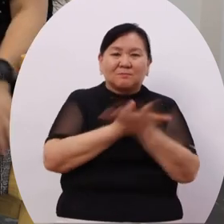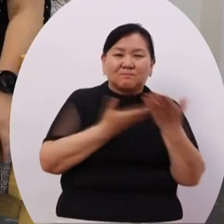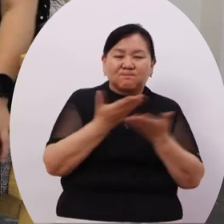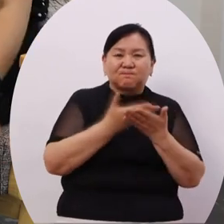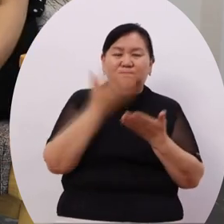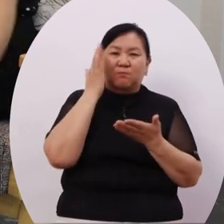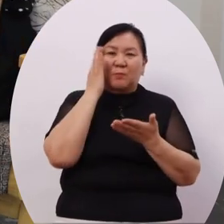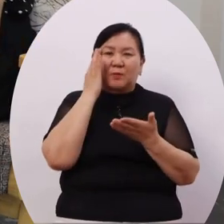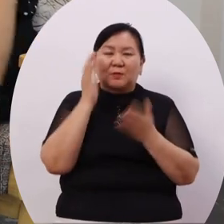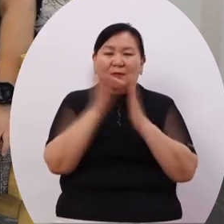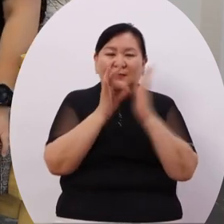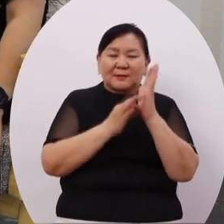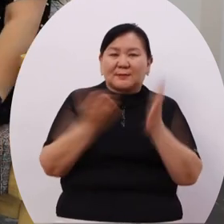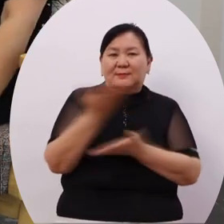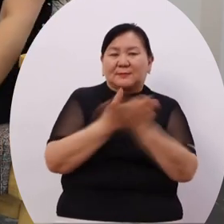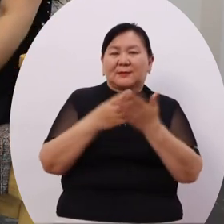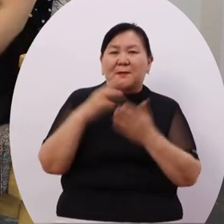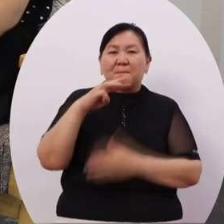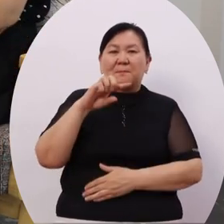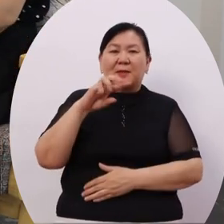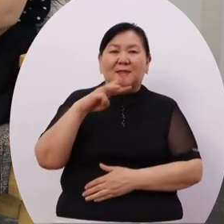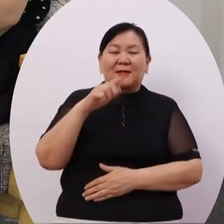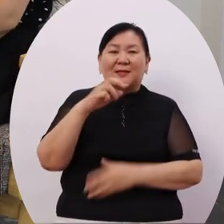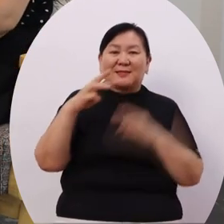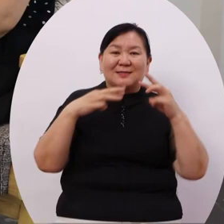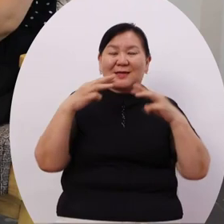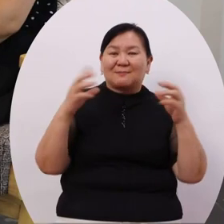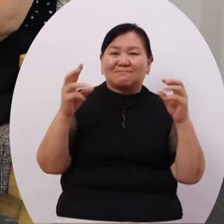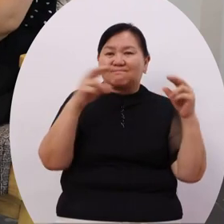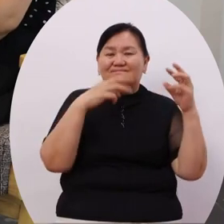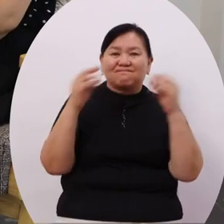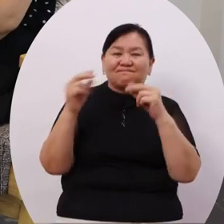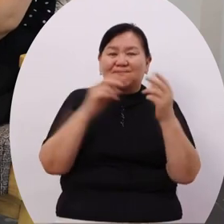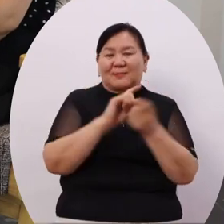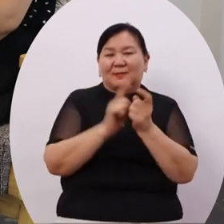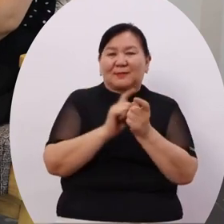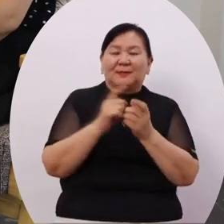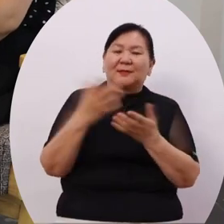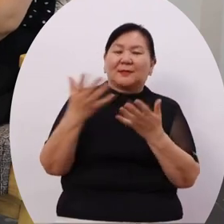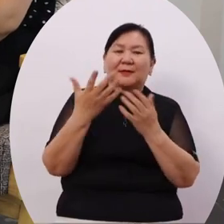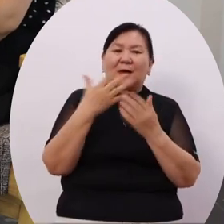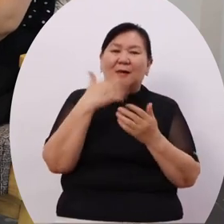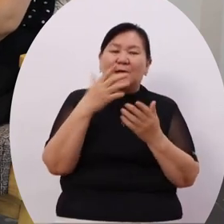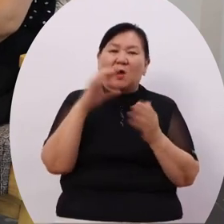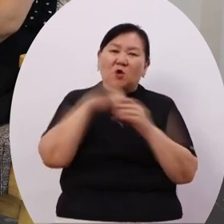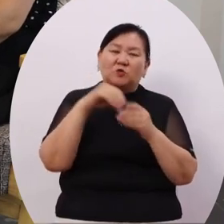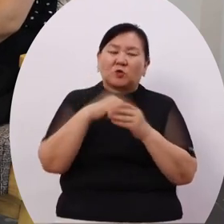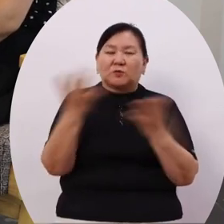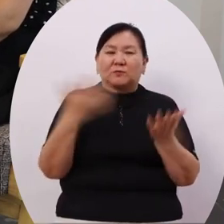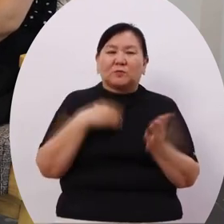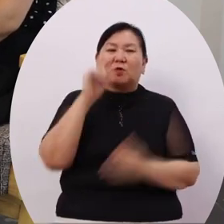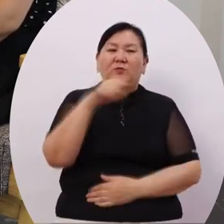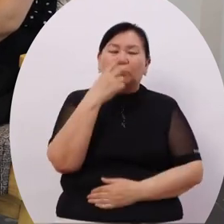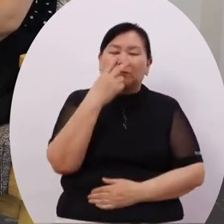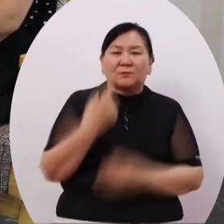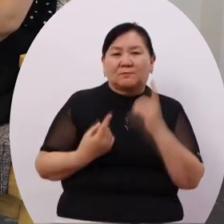хийн. Одоо ингээд бодлогын хилцүүлэг хийдэг, мэтгэлцээ хийдэг юм байгууллага байдаг. Одоо та яриад энэ дээр оролцооч гэдэг юм ах урилга